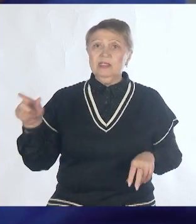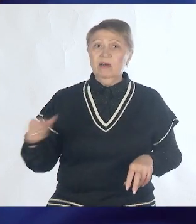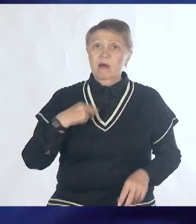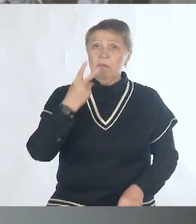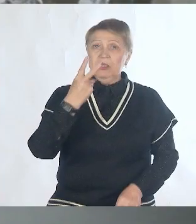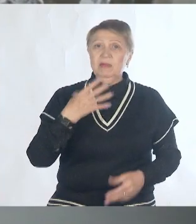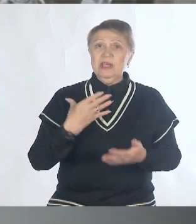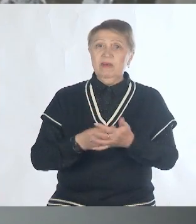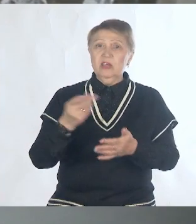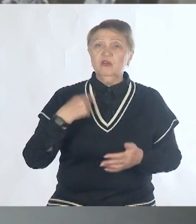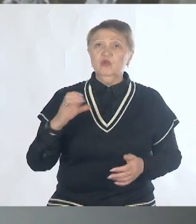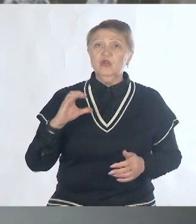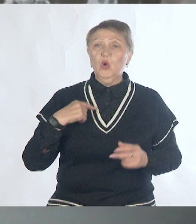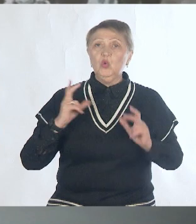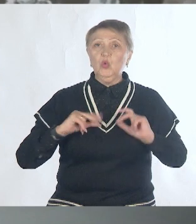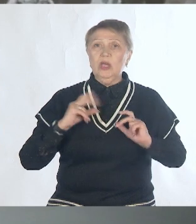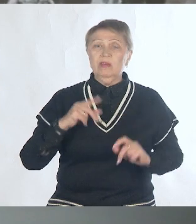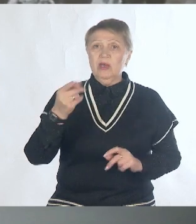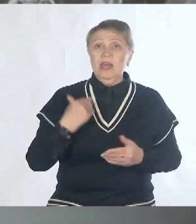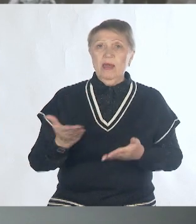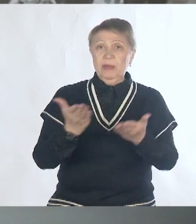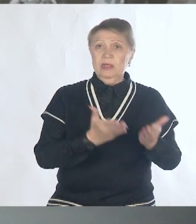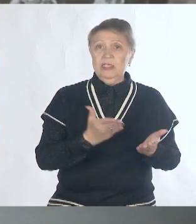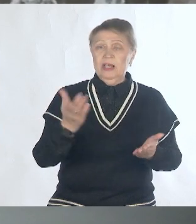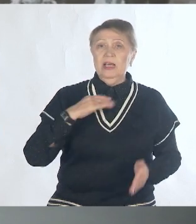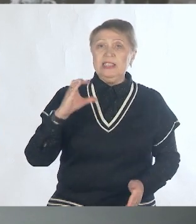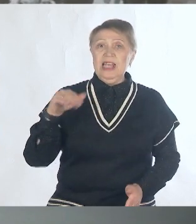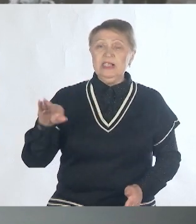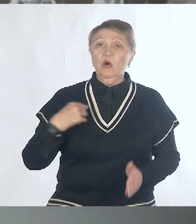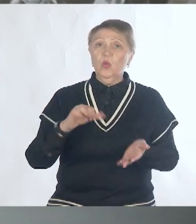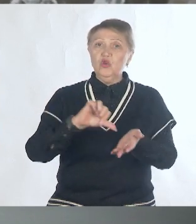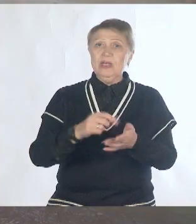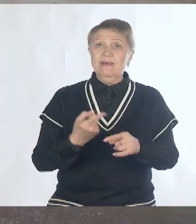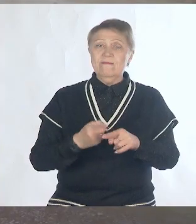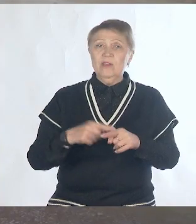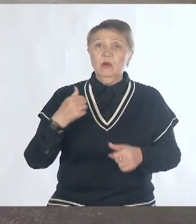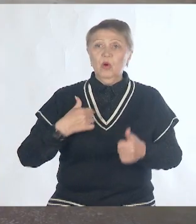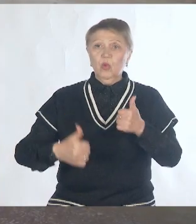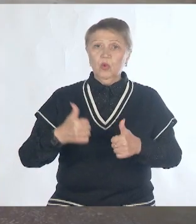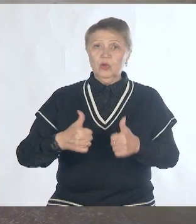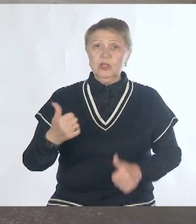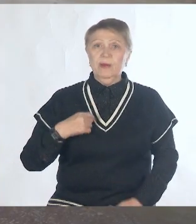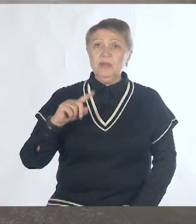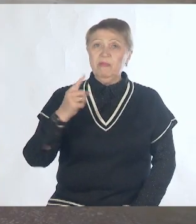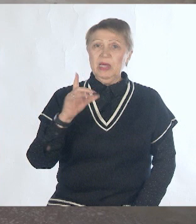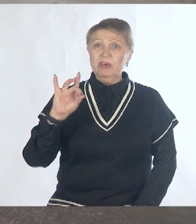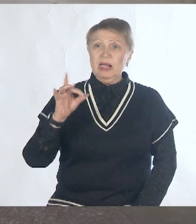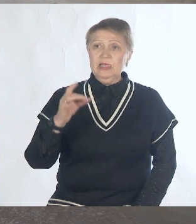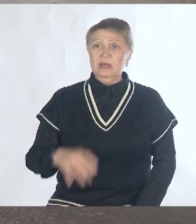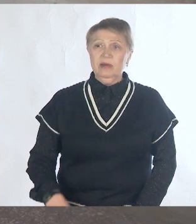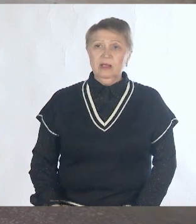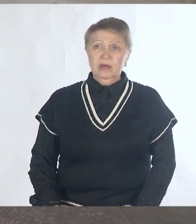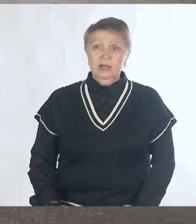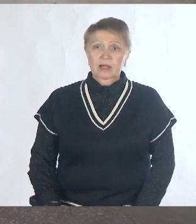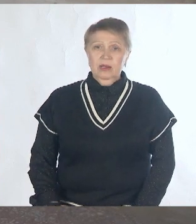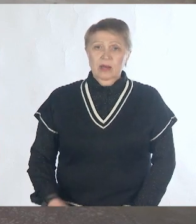студентов и пригласили станислава участвовать в этом конкурсе первый раз вот так вот